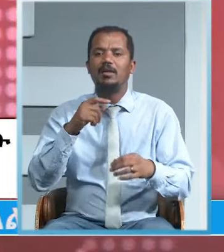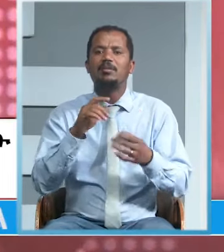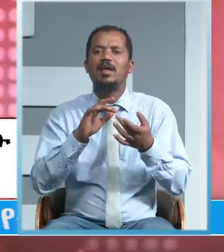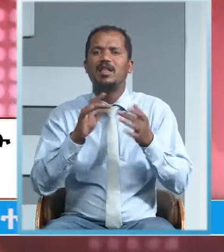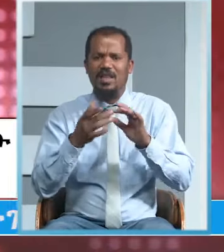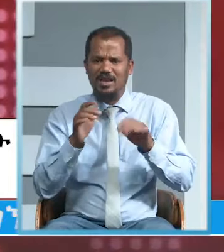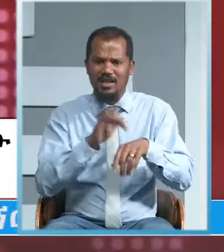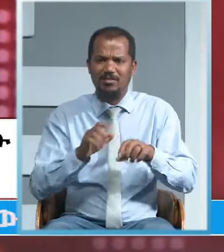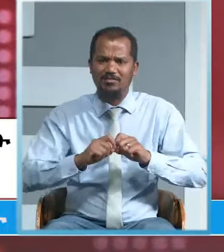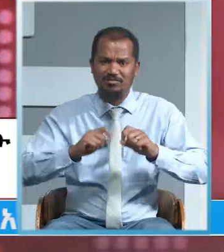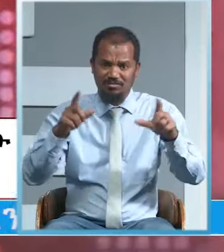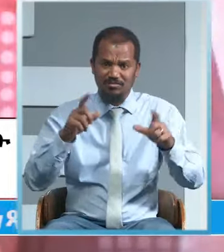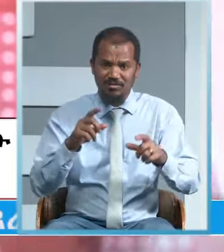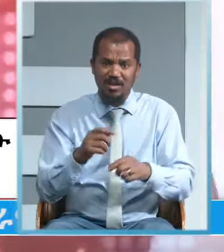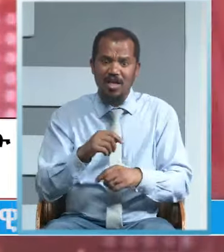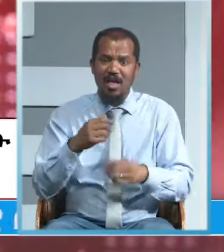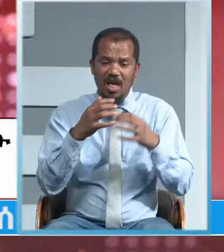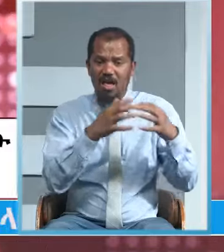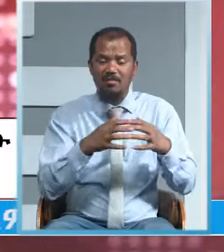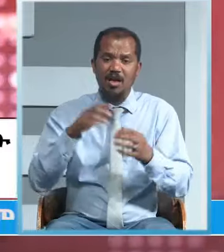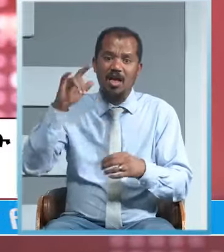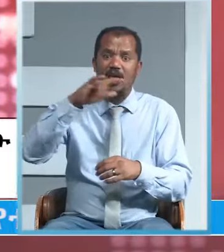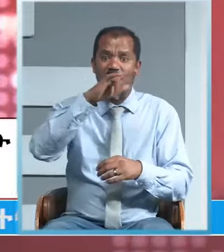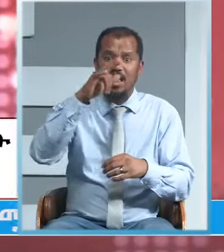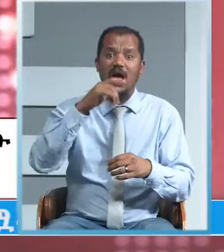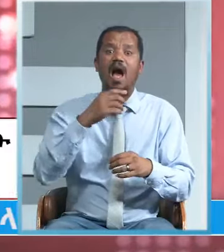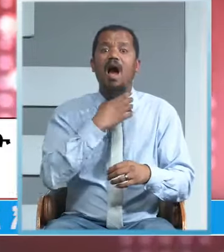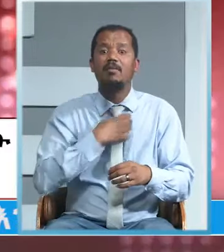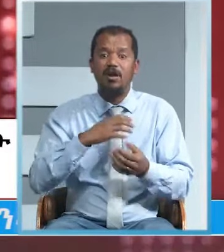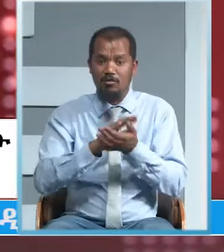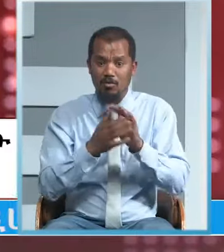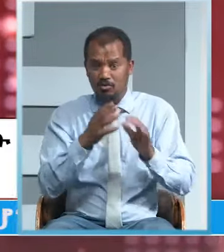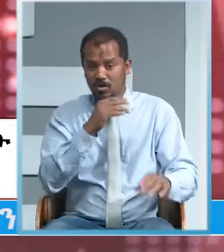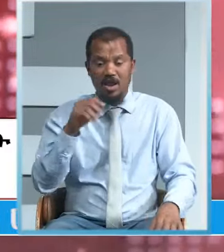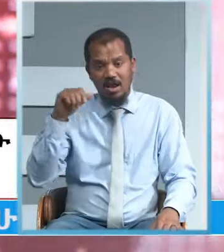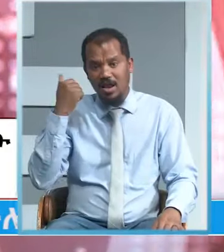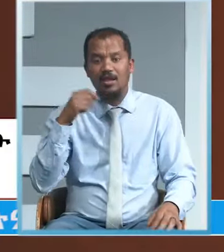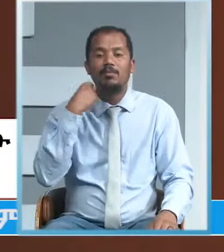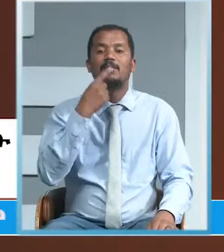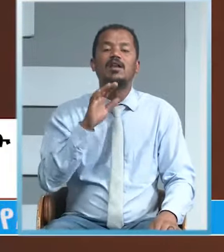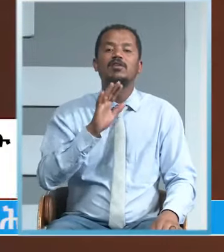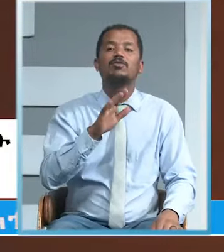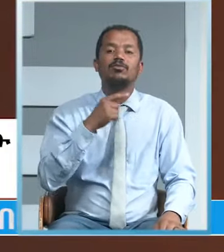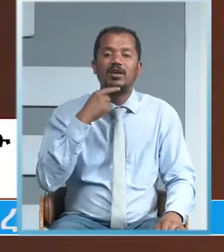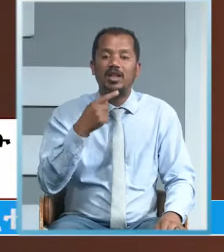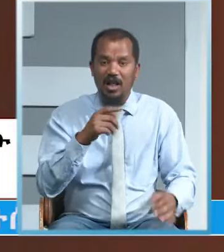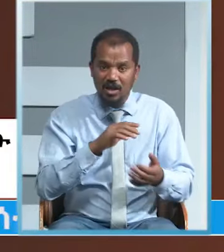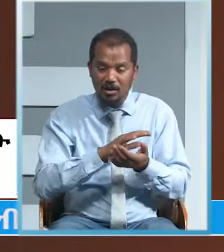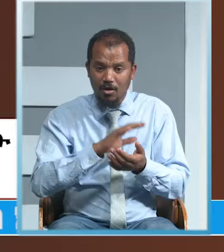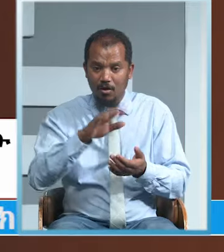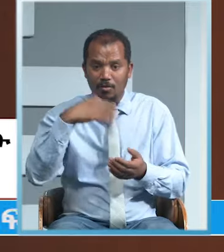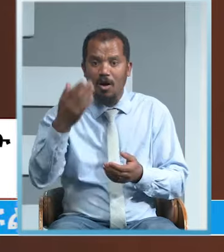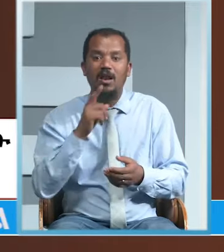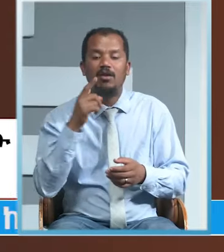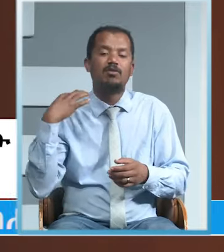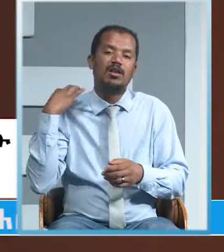ላይ በተጋራ ቪዲዮ የአሜሪካ አየር ኃይል አባል መሆኑና ሌላም ማንነቱን ከተናገረ በኋላ ነው